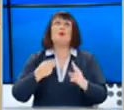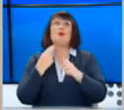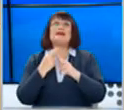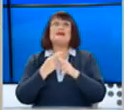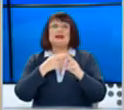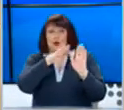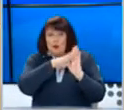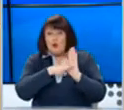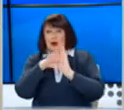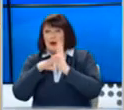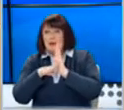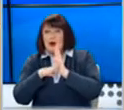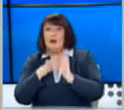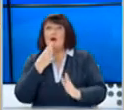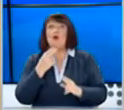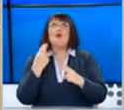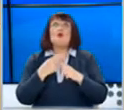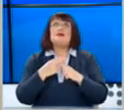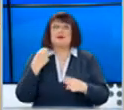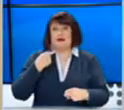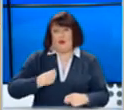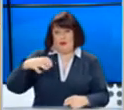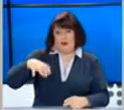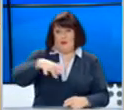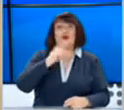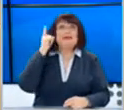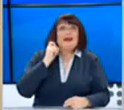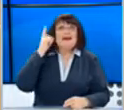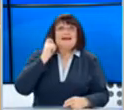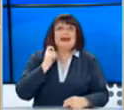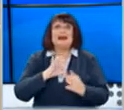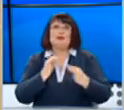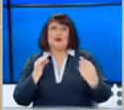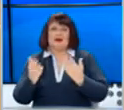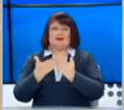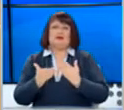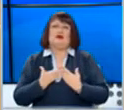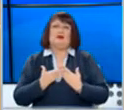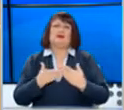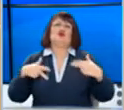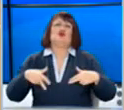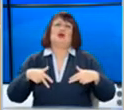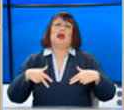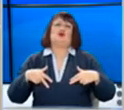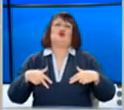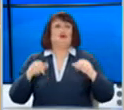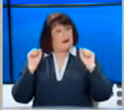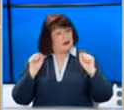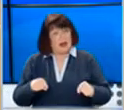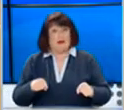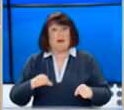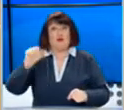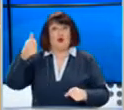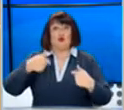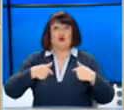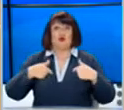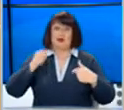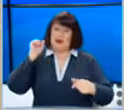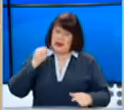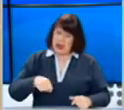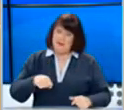σημασία. Διότι η τοπική αυτοδιοίκηση έχει τη δυνατότητα και τη γνώση να είναι σύμμαχος σε αυτήν την προσπάθεια. Άρα, ναι, πρώτος εγώ θα